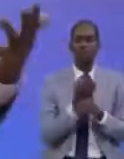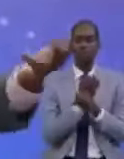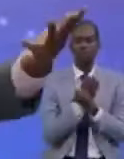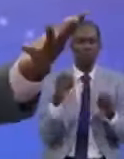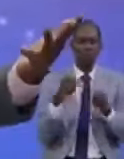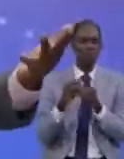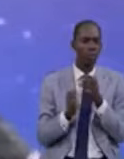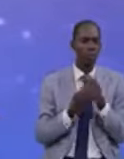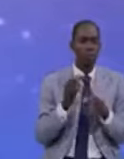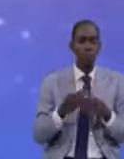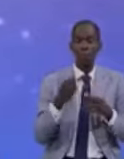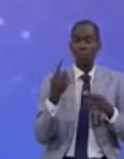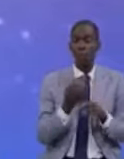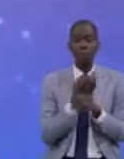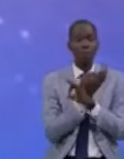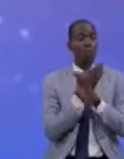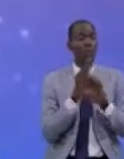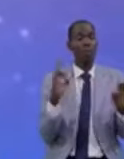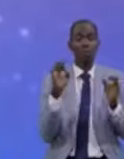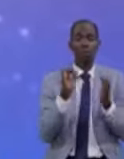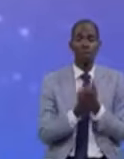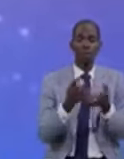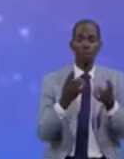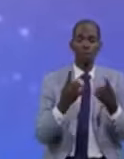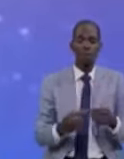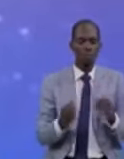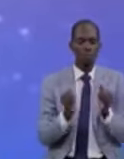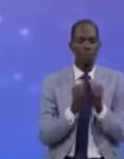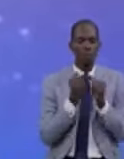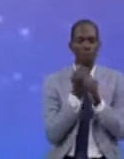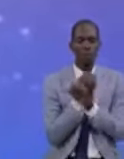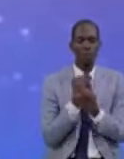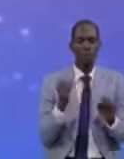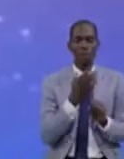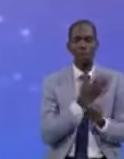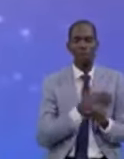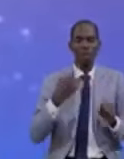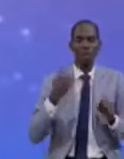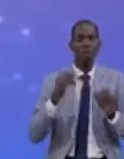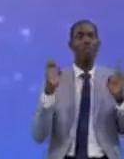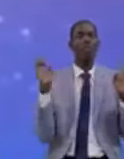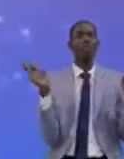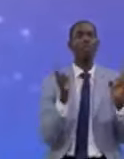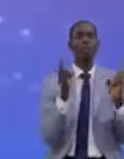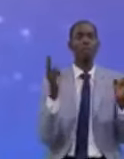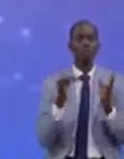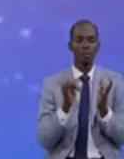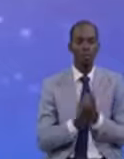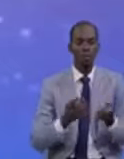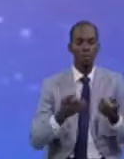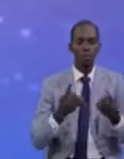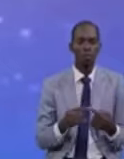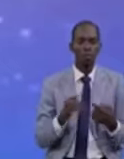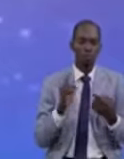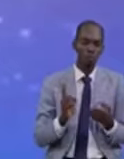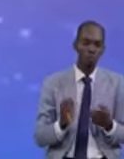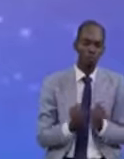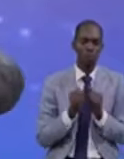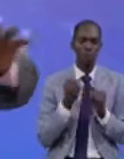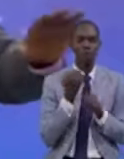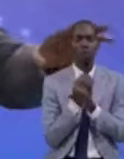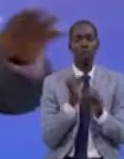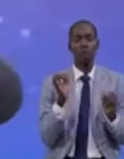la Libération qui vient au salut et la victoire qui vient au salut pour que